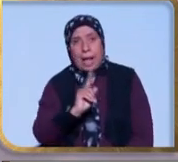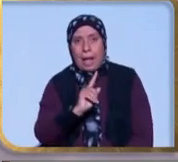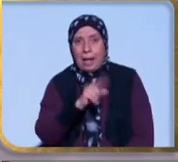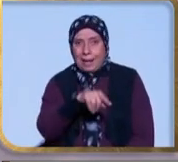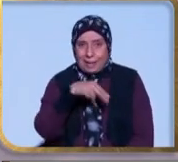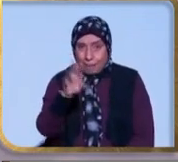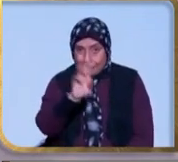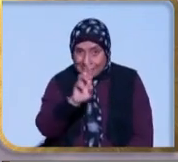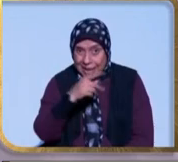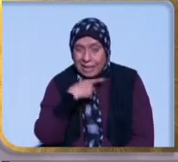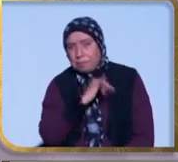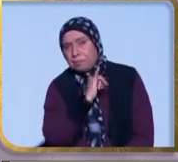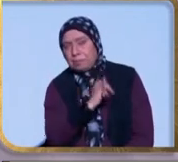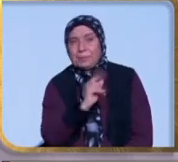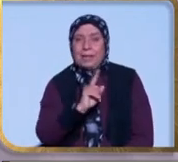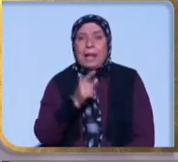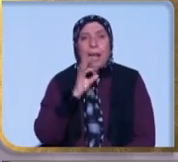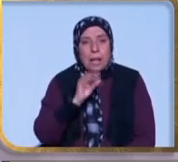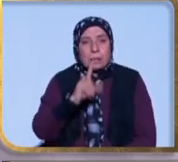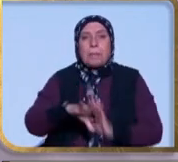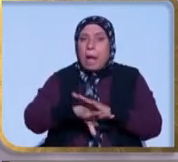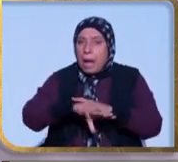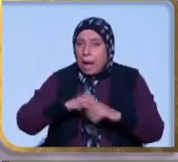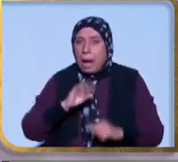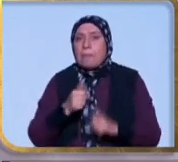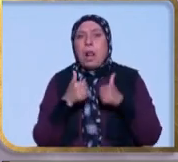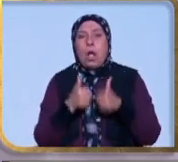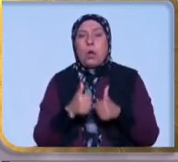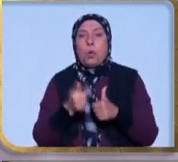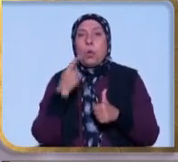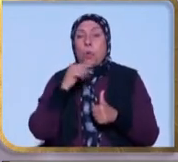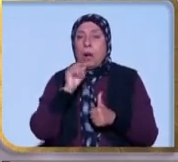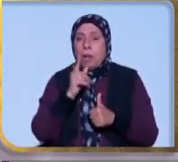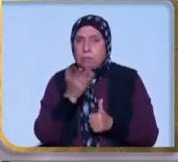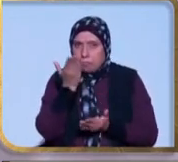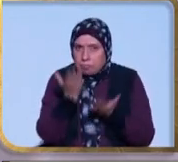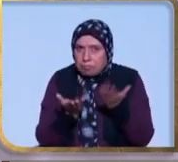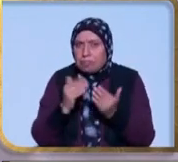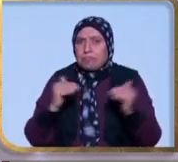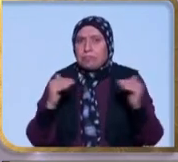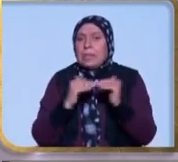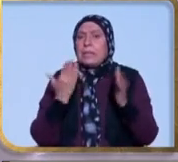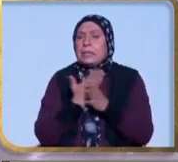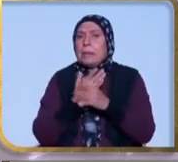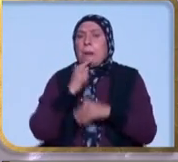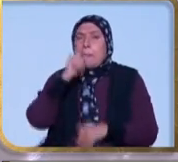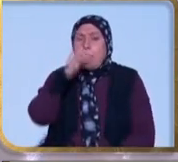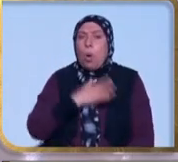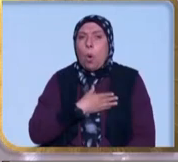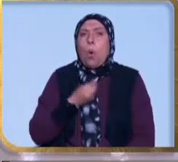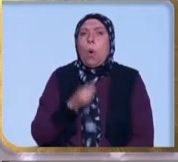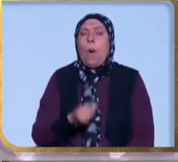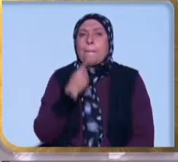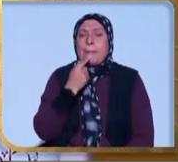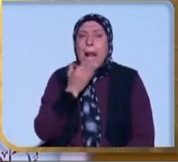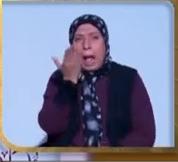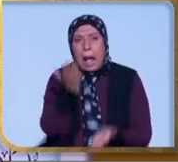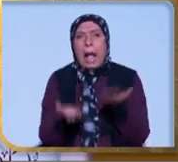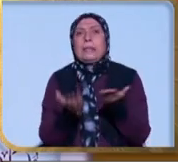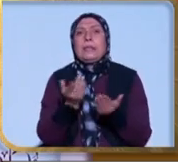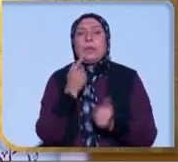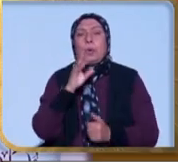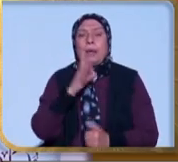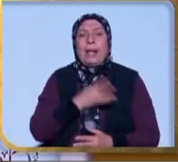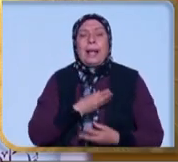كل الخير مع جميع الناس، وأمرنا كذلك بالقسط لأنه يحب المقسطين، يحب أهل العدل